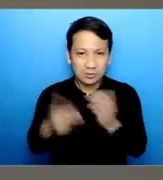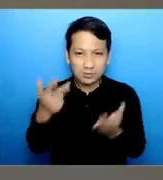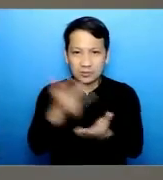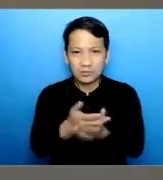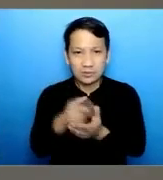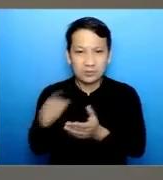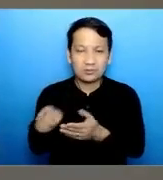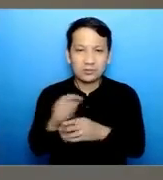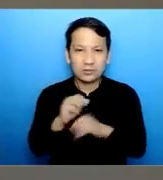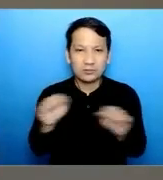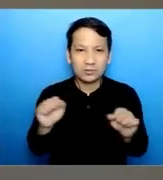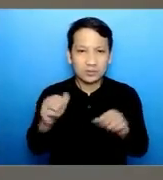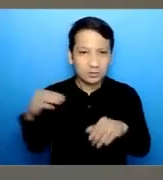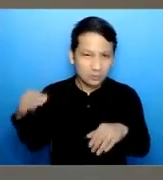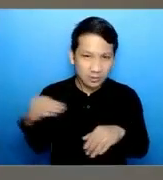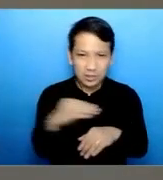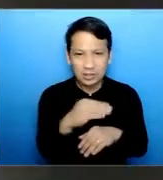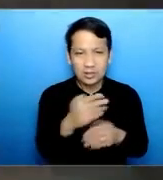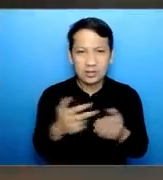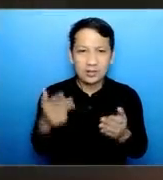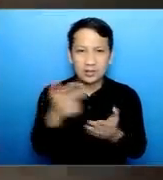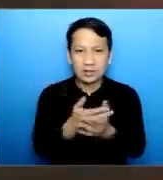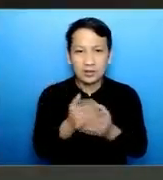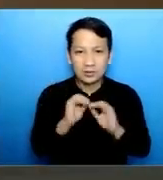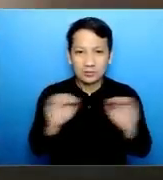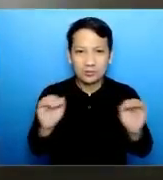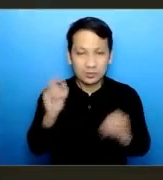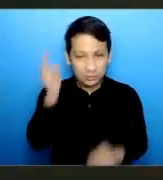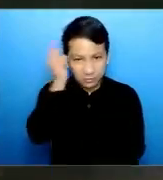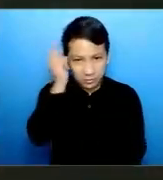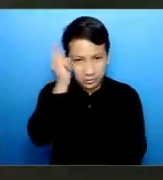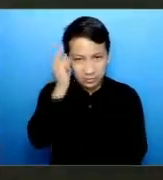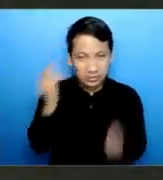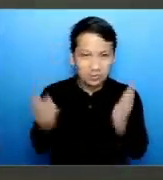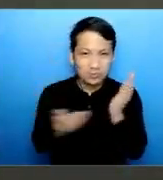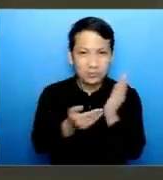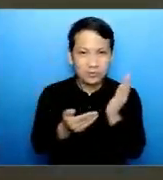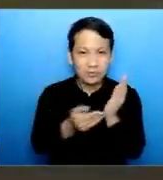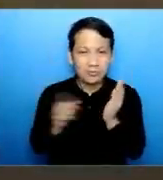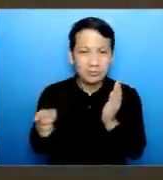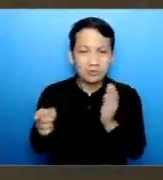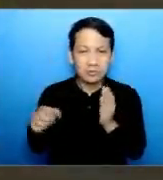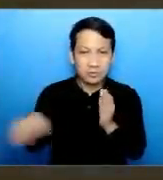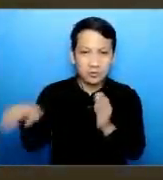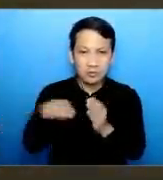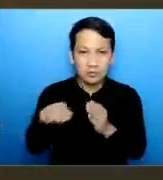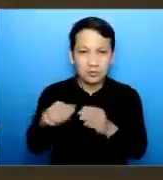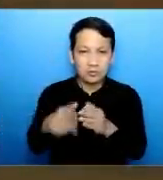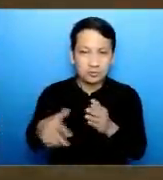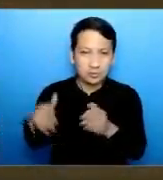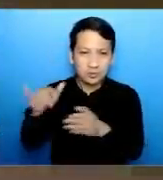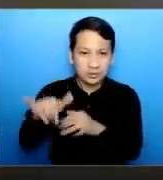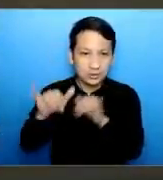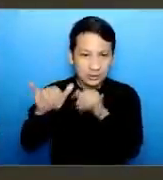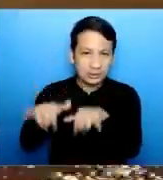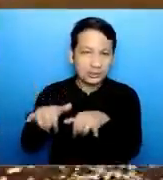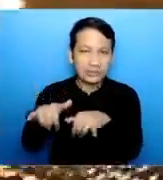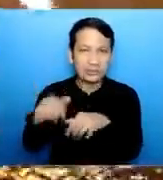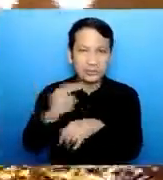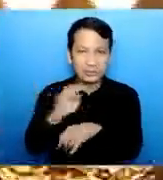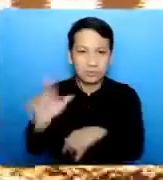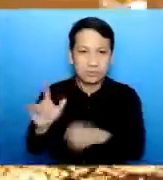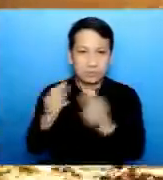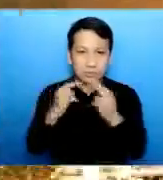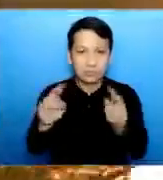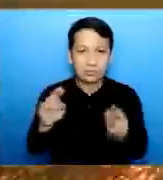mga sisilaw na sasakyan. Pwede ring maki-wifi at charge ng gadgets ang mga na-stranded sa mall. Sa pag-iikot ng News 5